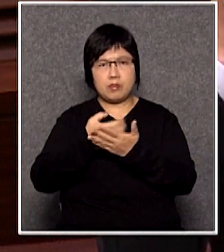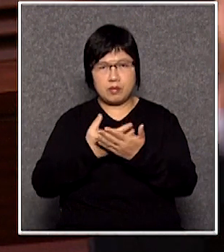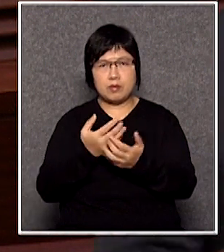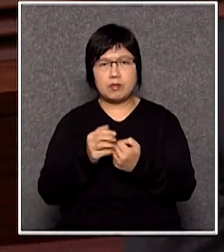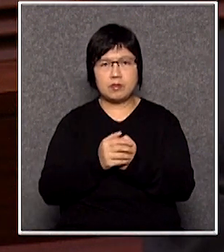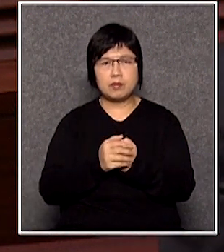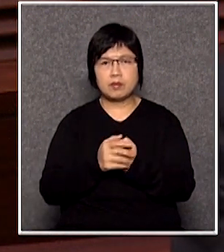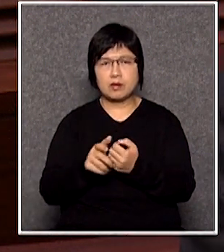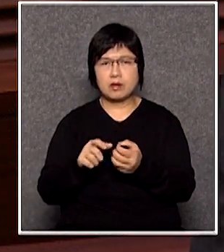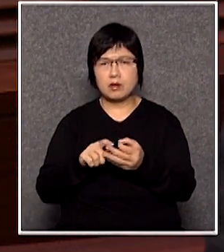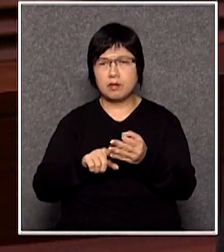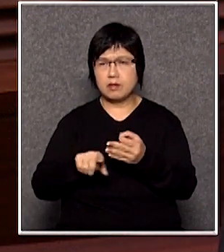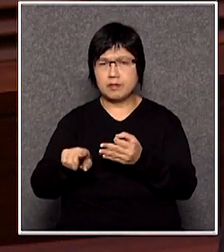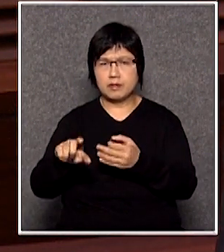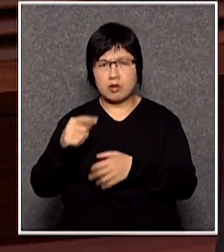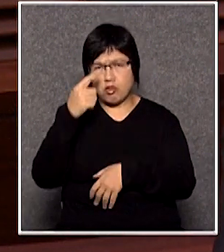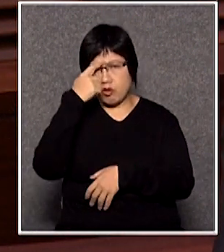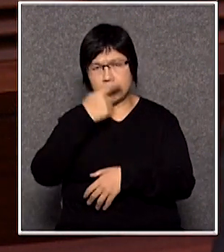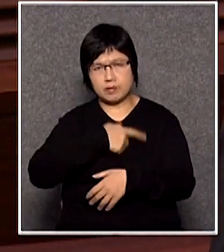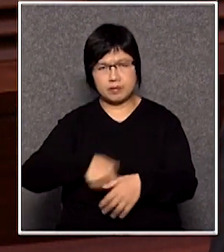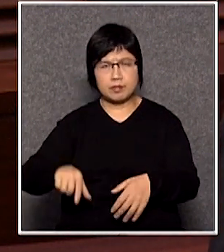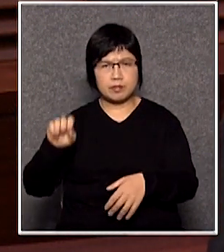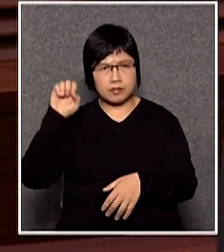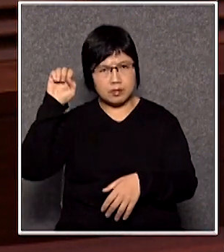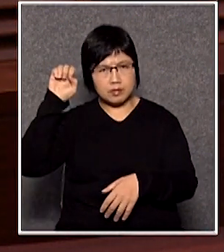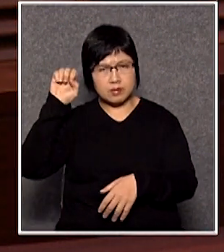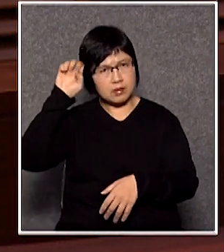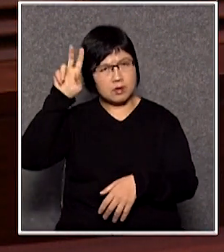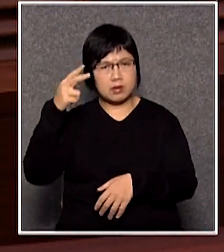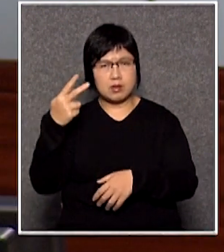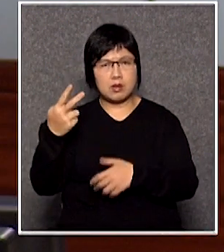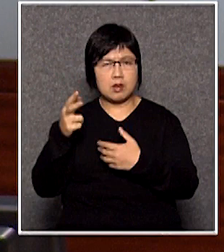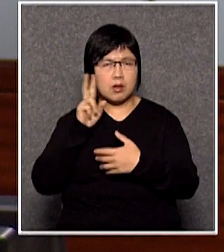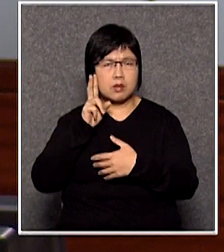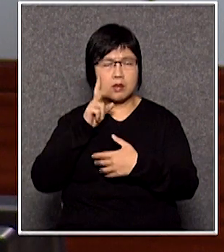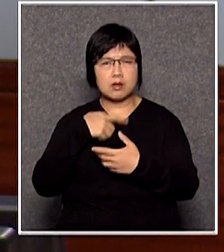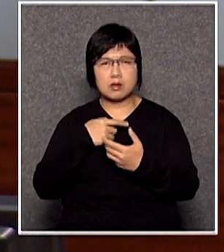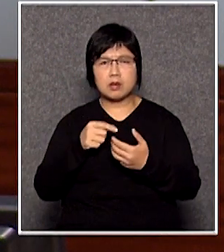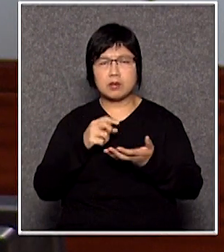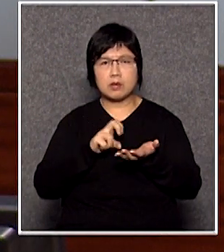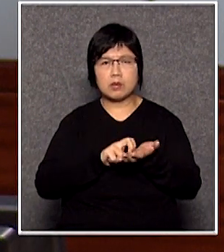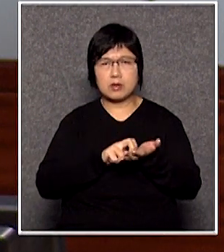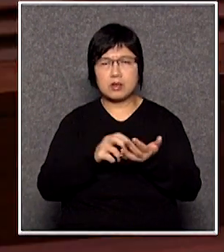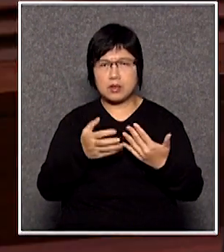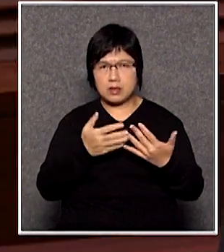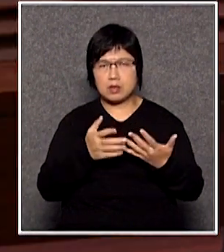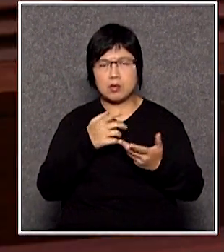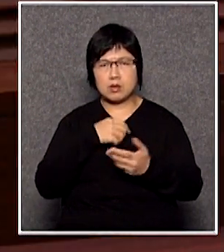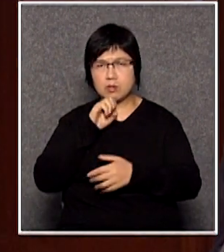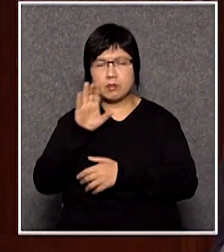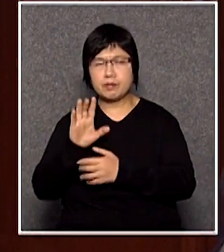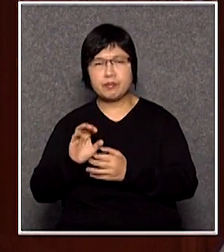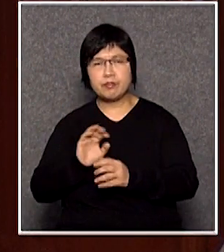不是長毛議員，剛才梁國雄議員所提的兩個例子，恐怕因為個案性質，我不方便在這裡作進一步的評論。多謝主席。